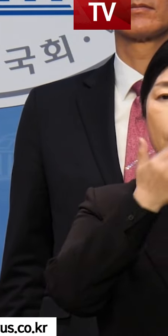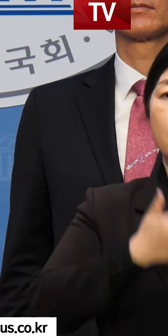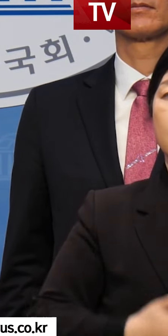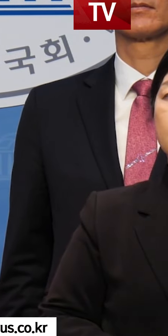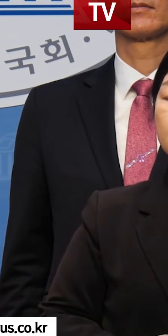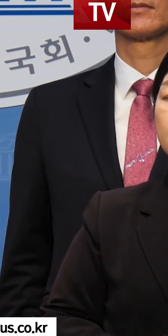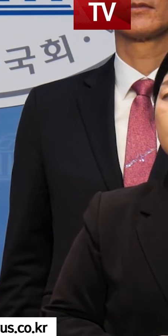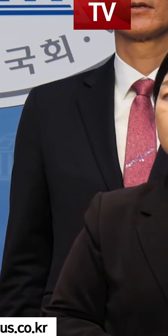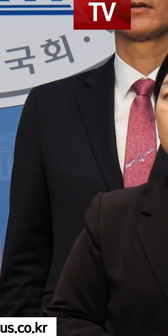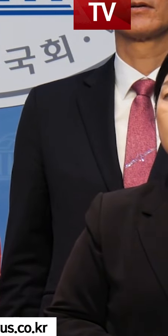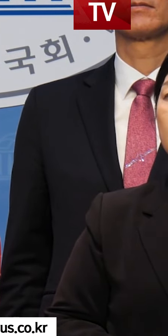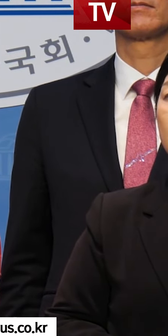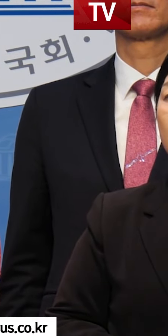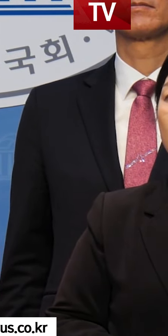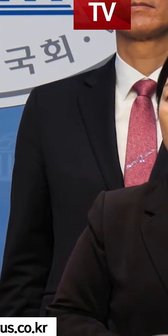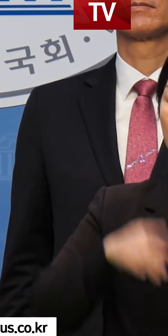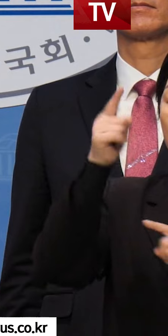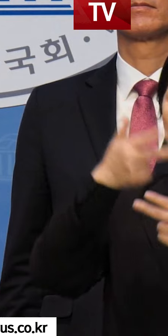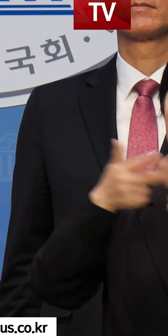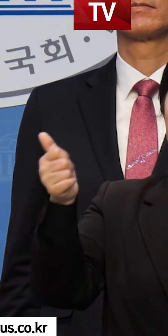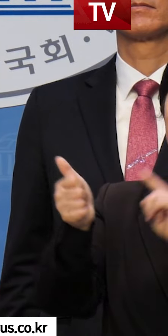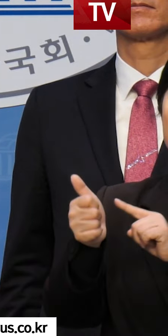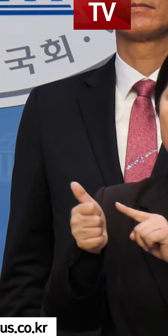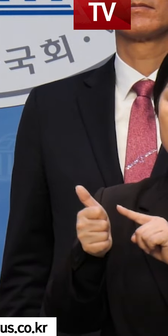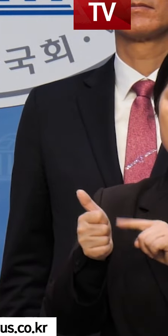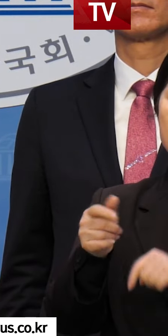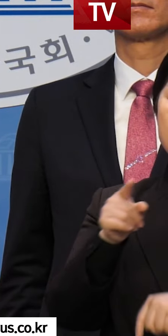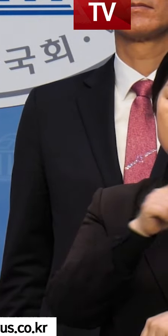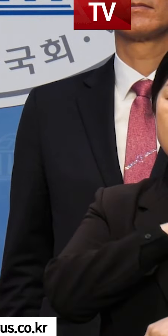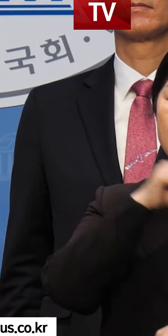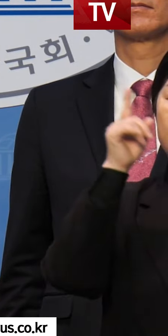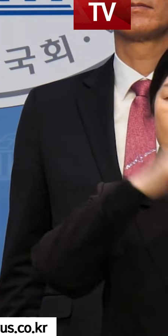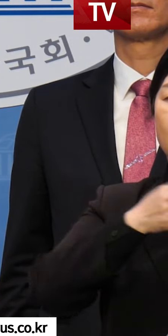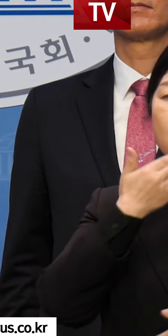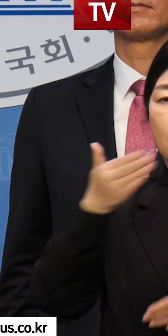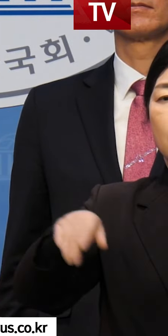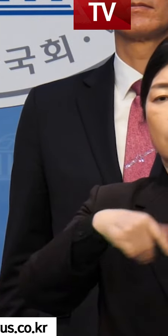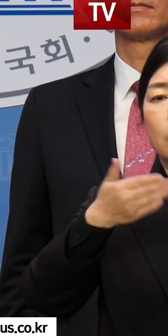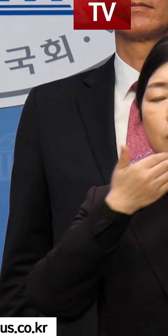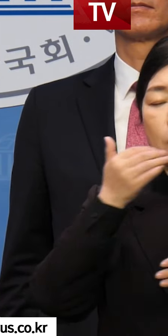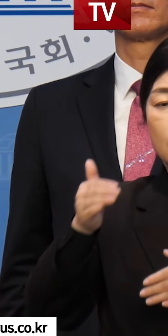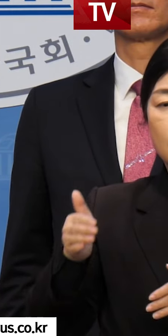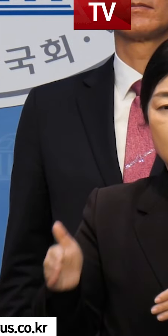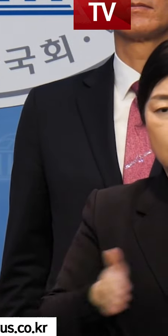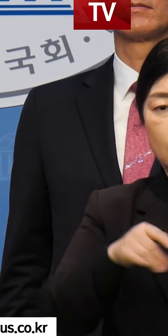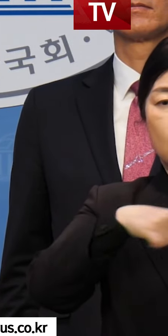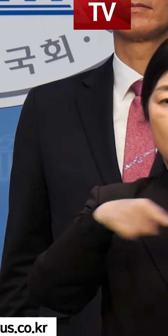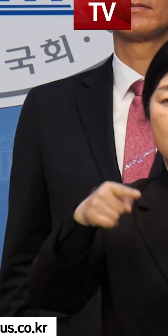있습니다. 이재명이라는 최악의 도지사를 경험했던 저는